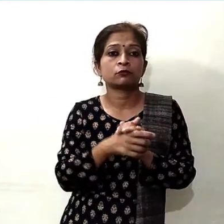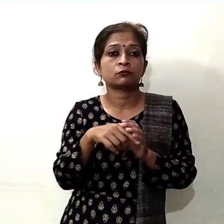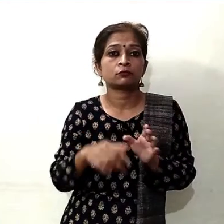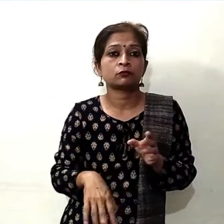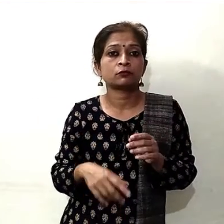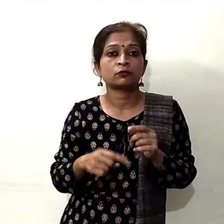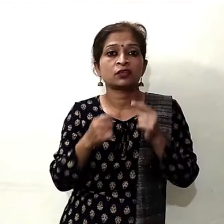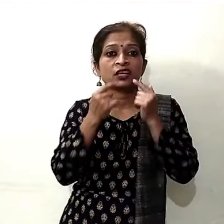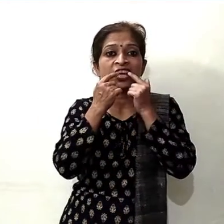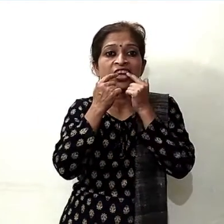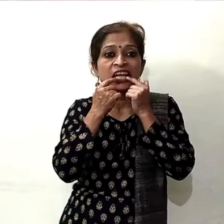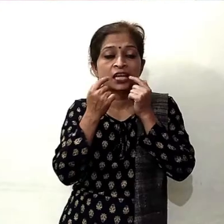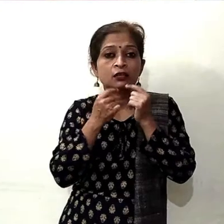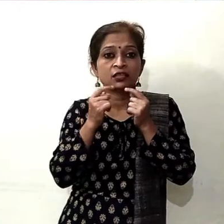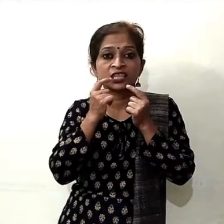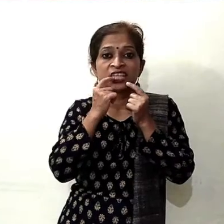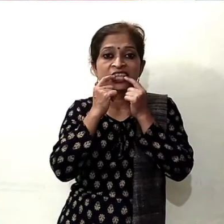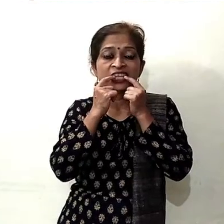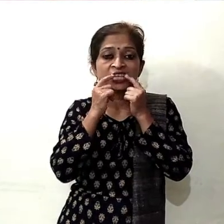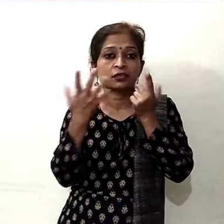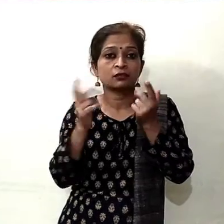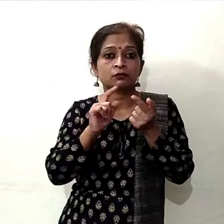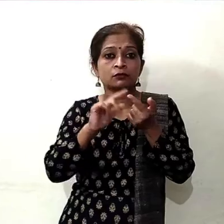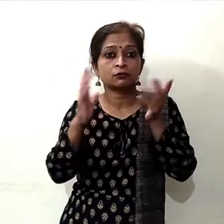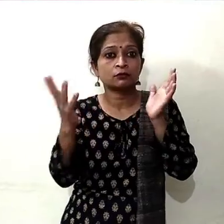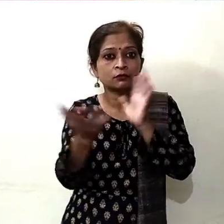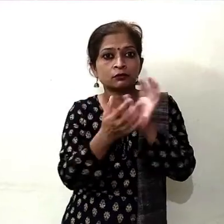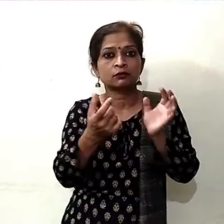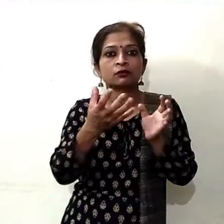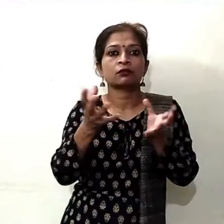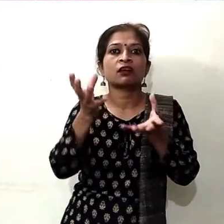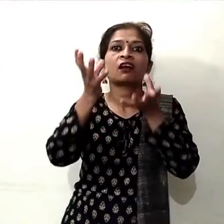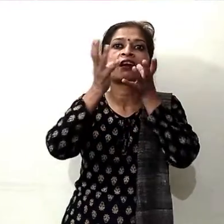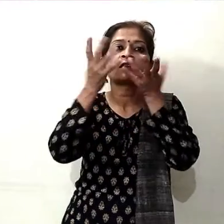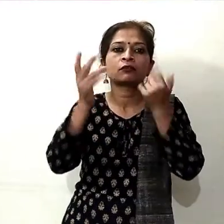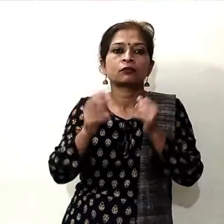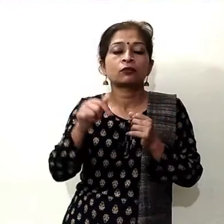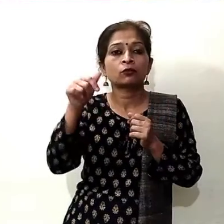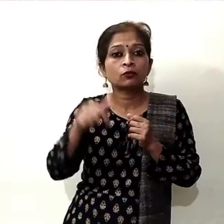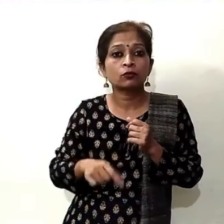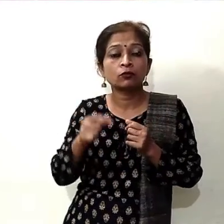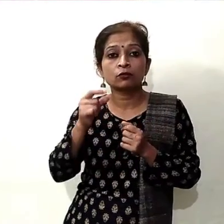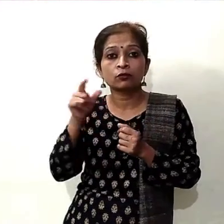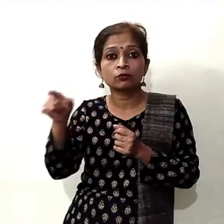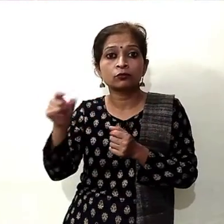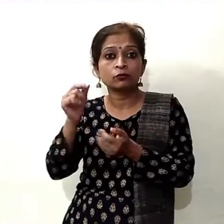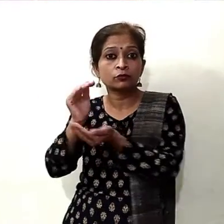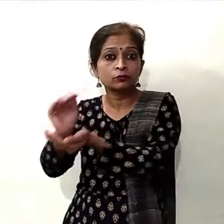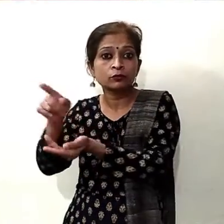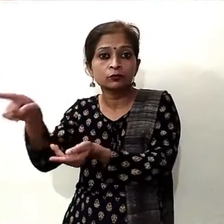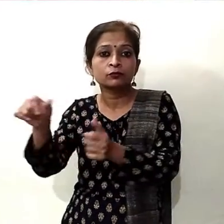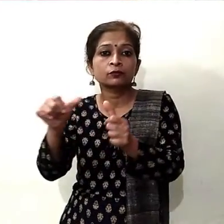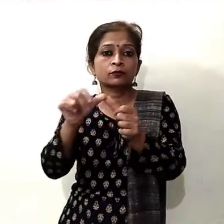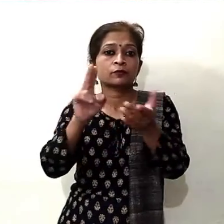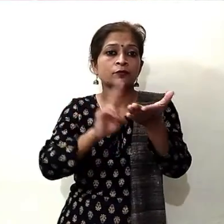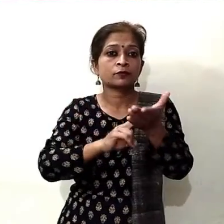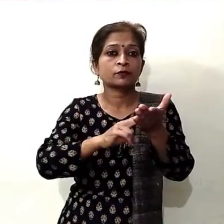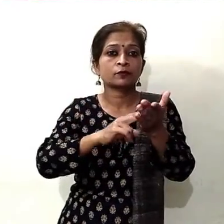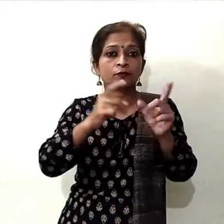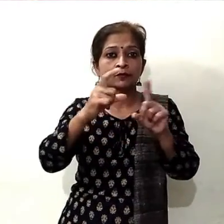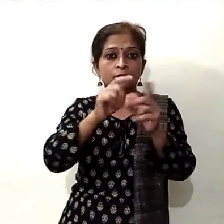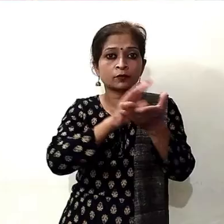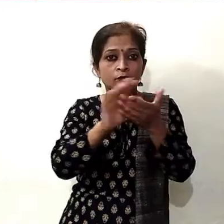दांतों के ऊपर रखा हुआ पृथ्वी को, और अंधक को पृथ्वी का राजा बना दिया। तो अंधक जो कि शिवजी का पुत्र था